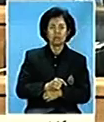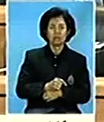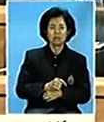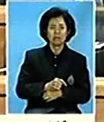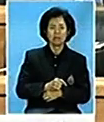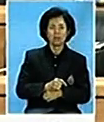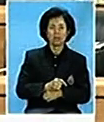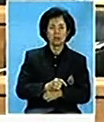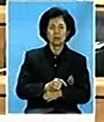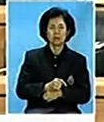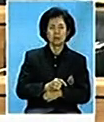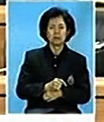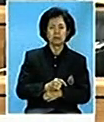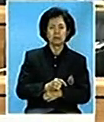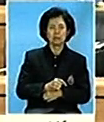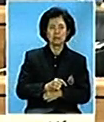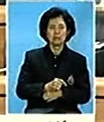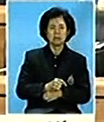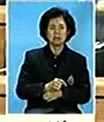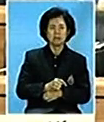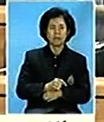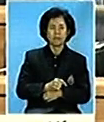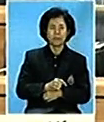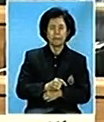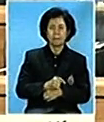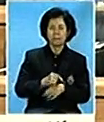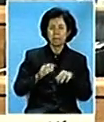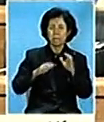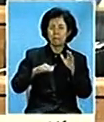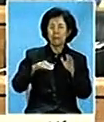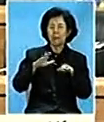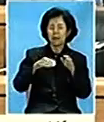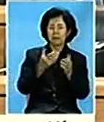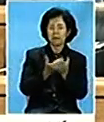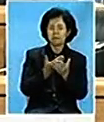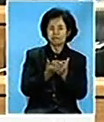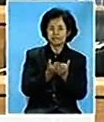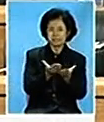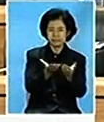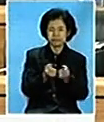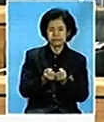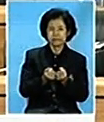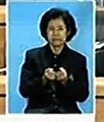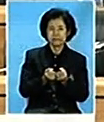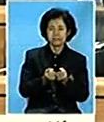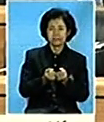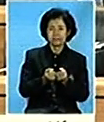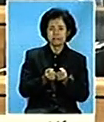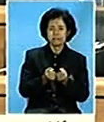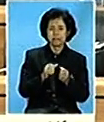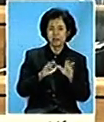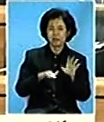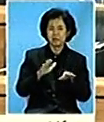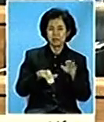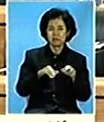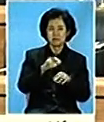ฮะสำหรับด้านประมาณการรายรับก็ประมาณไว้ว่าประม